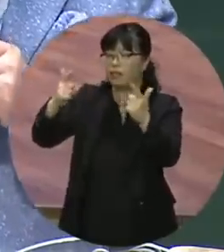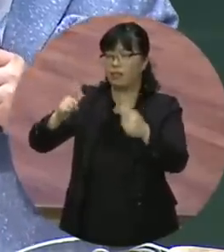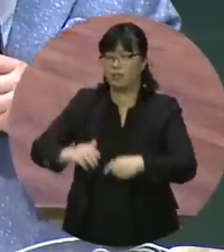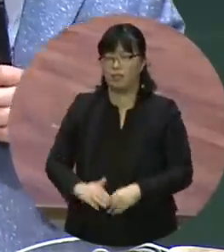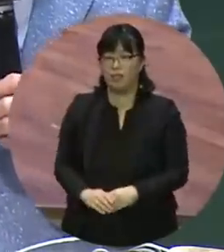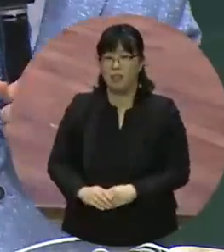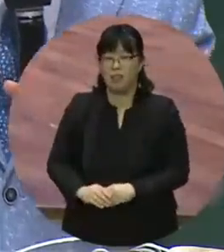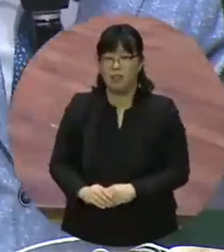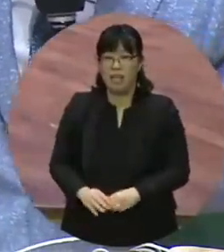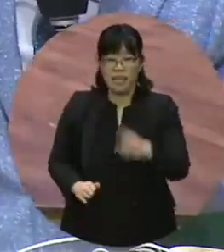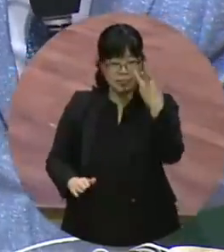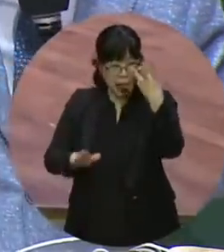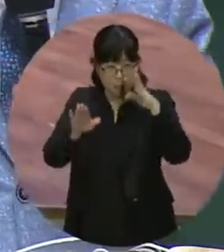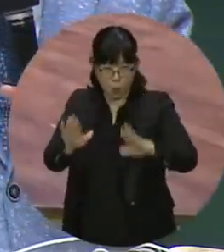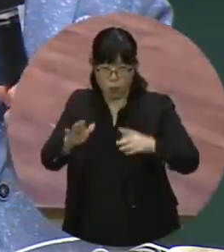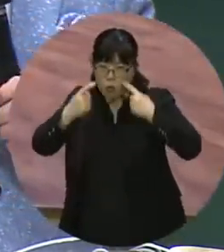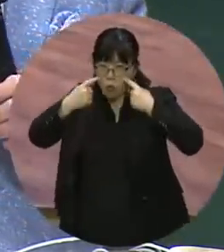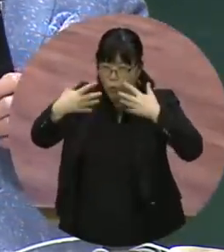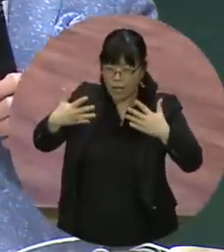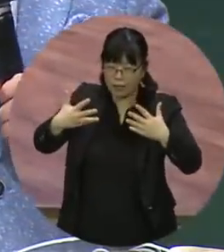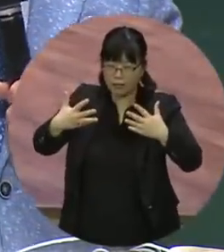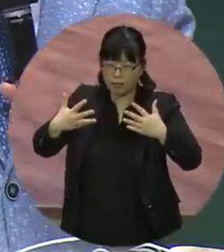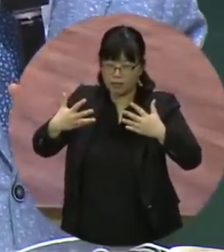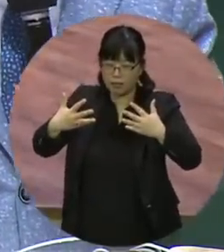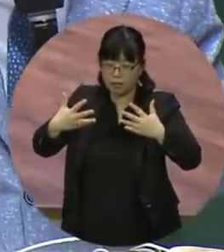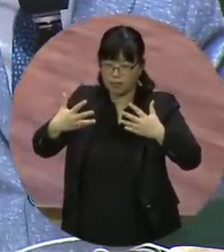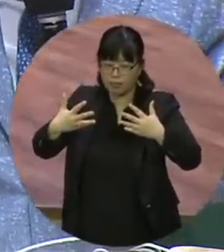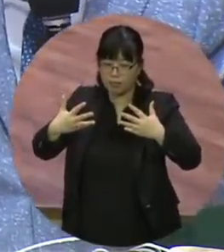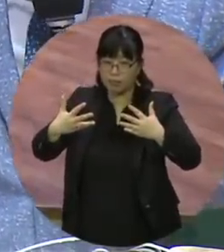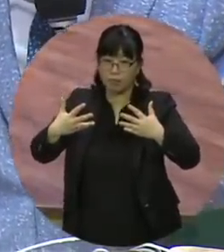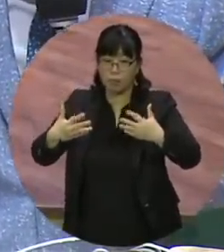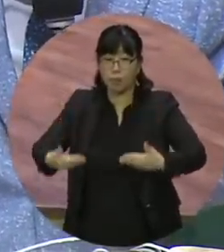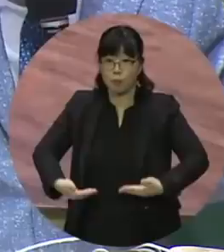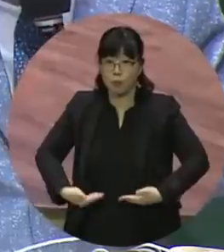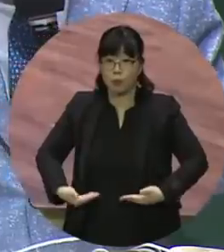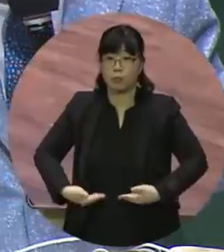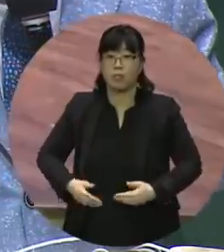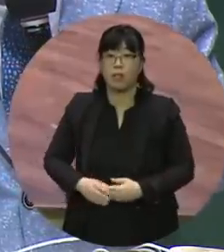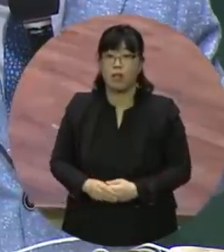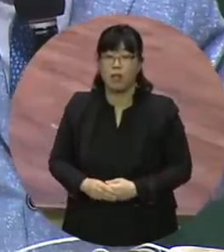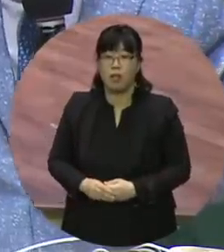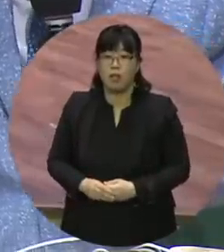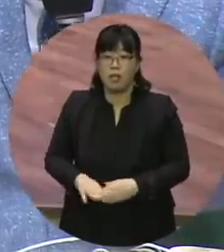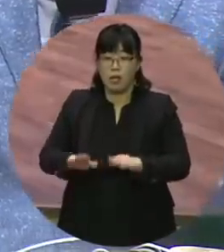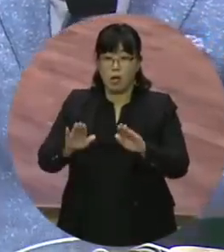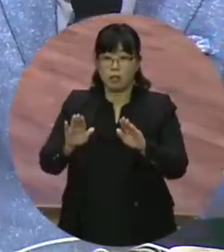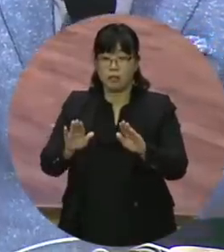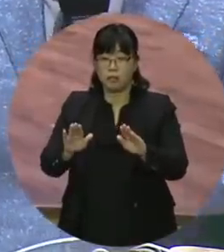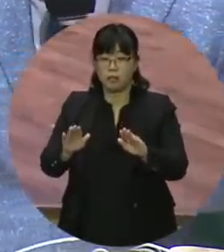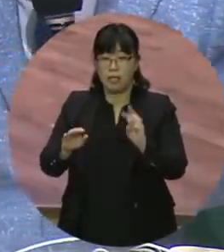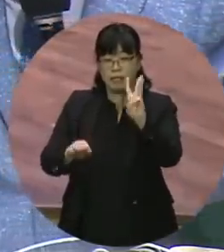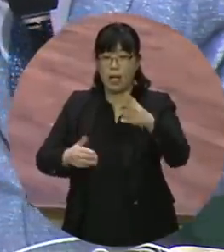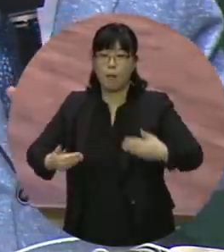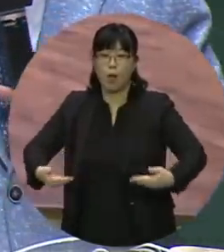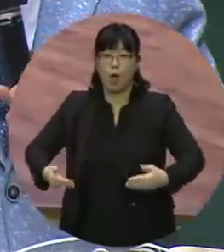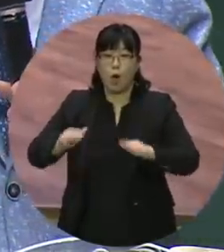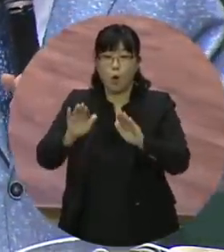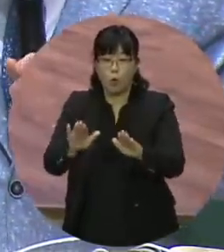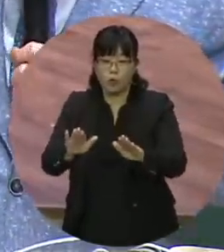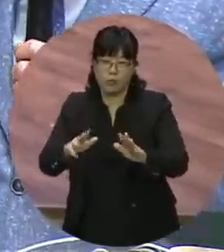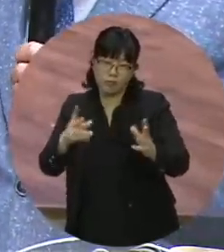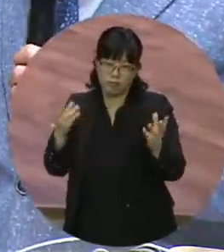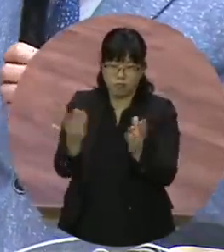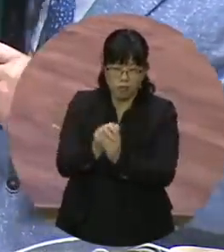통해 다 주셨는데 아멘. 그래서 여러분이 정신을 바짝 차려서 이 세 가지가 체질화 돼야 돼요. 무너지지 않는